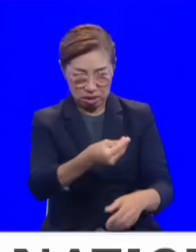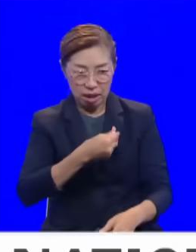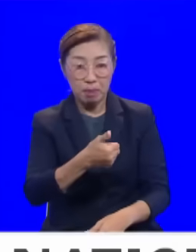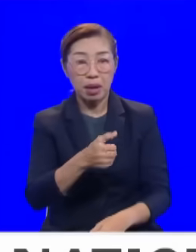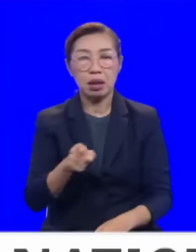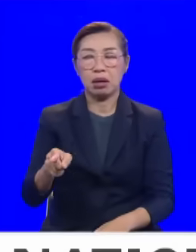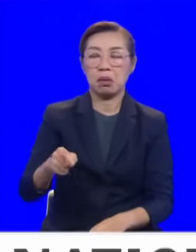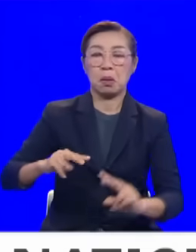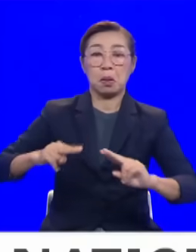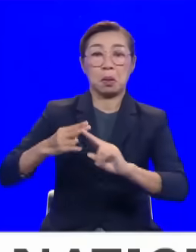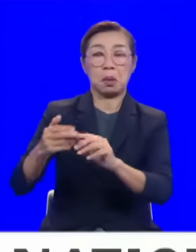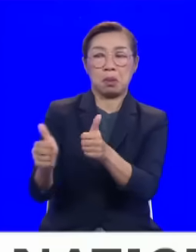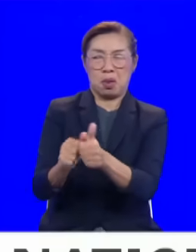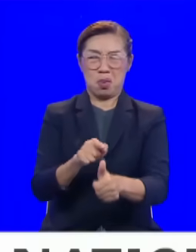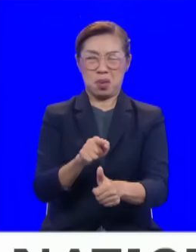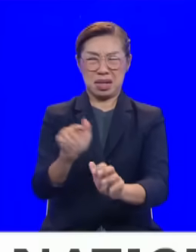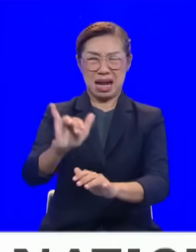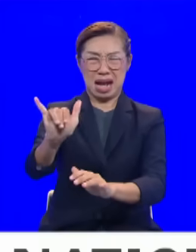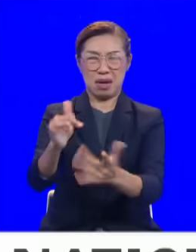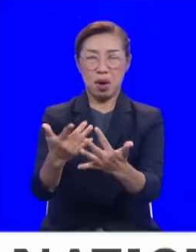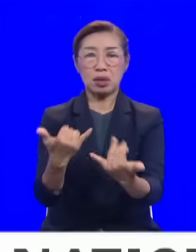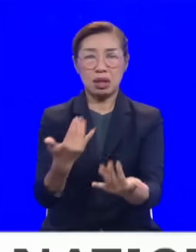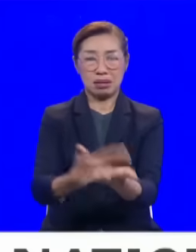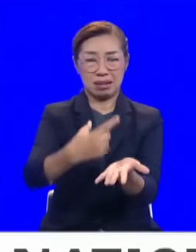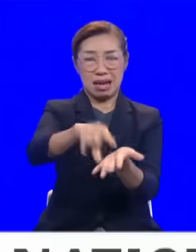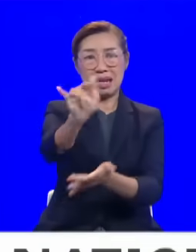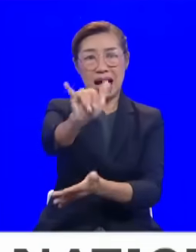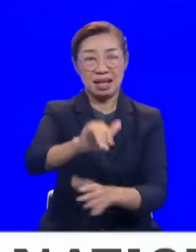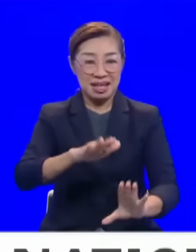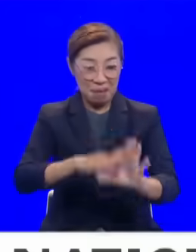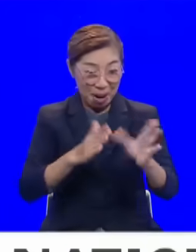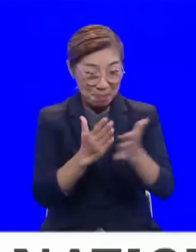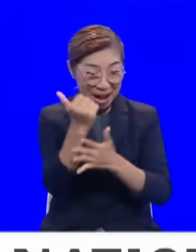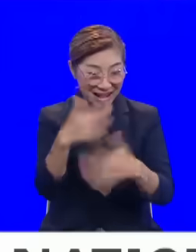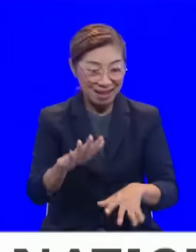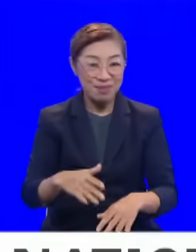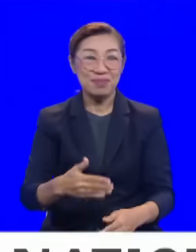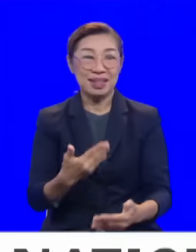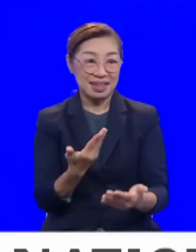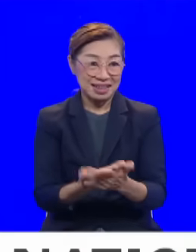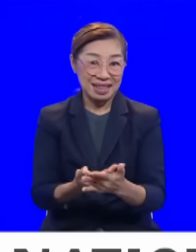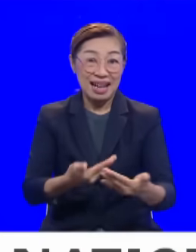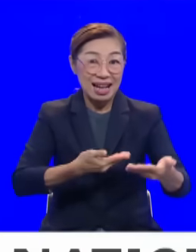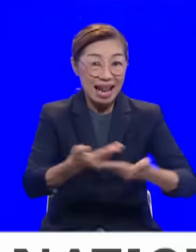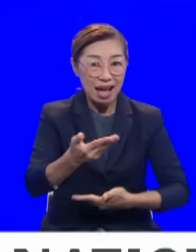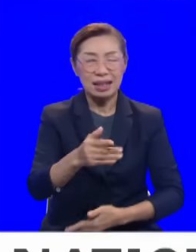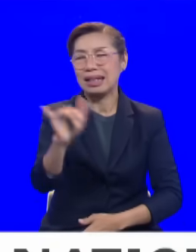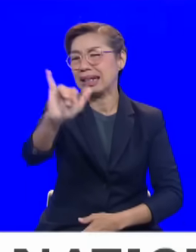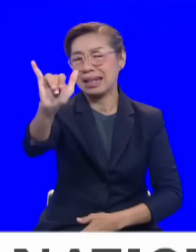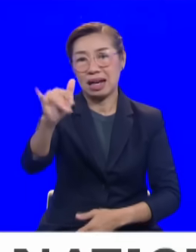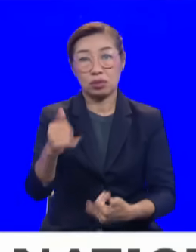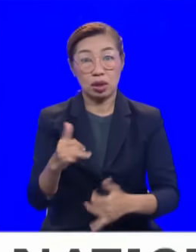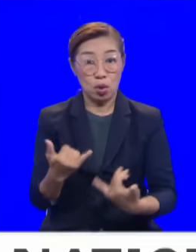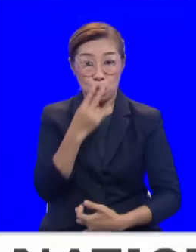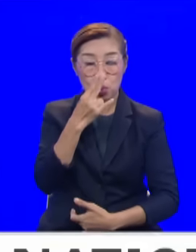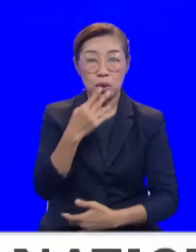งทะเบียนกันบอกตอนนี้ยังแลกไม่ได้เงินยังไม่มีเป็นไปได้ไงจะไปแลกคือแล้วบอกนะเขาติดตามอยู่นะครับ11,000ในดิ